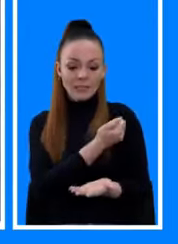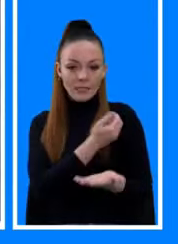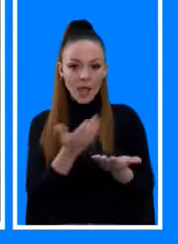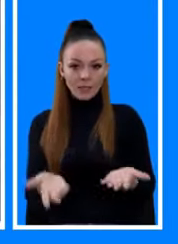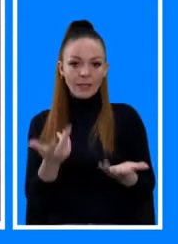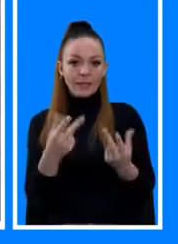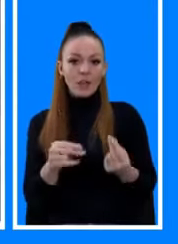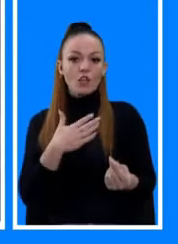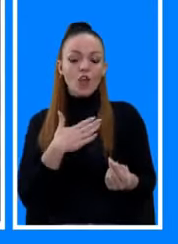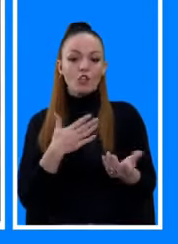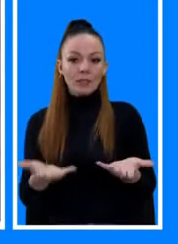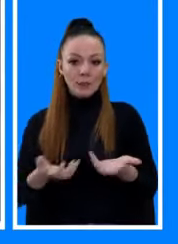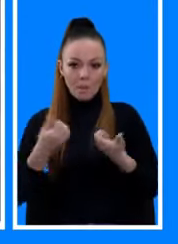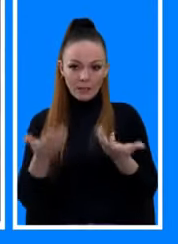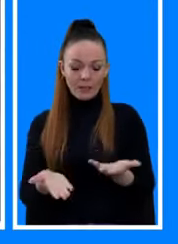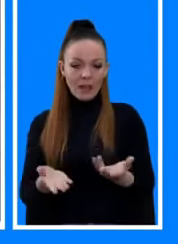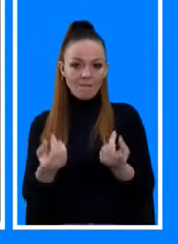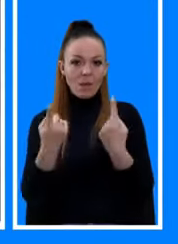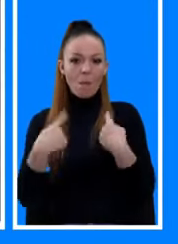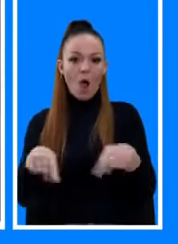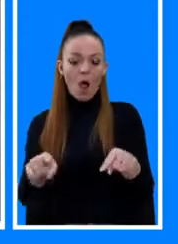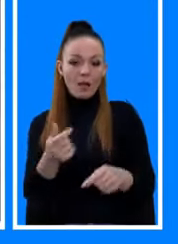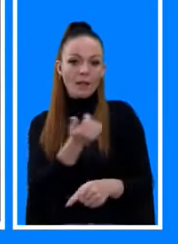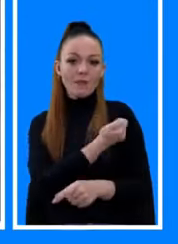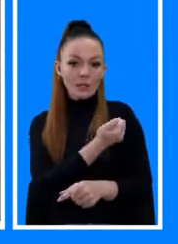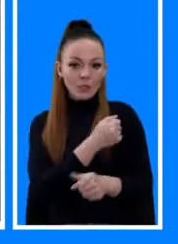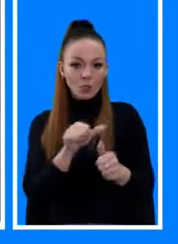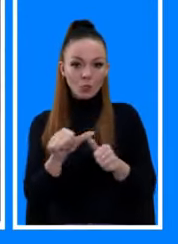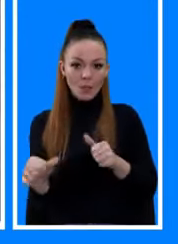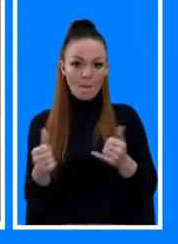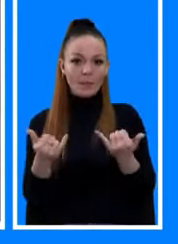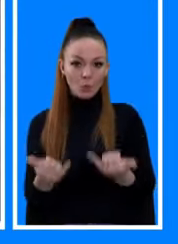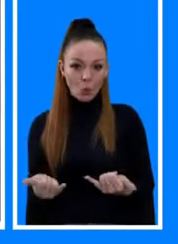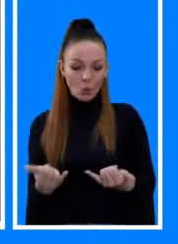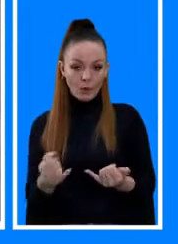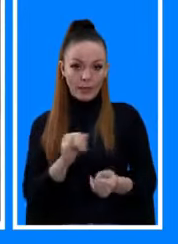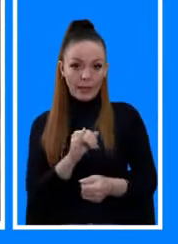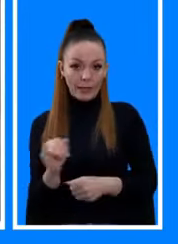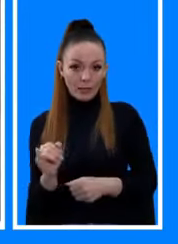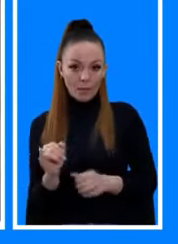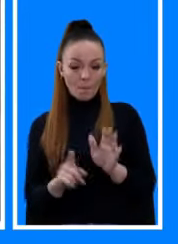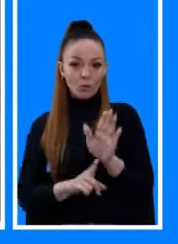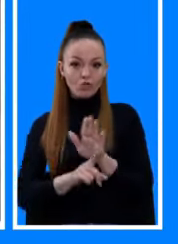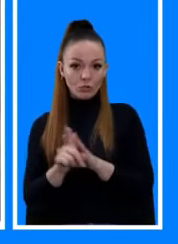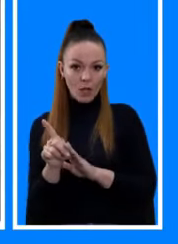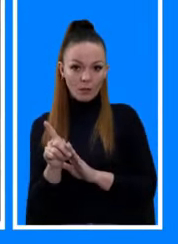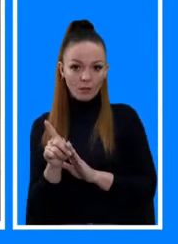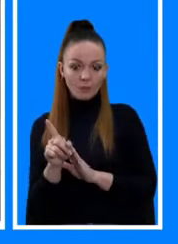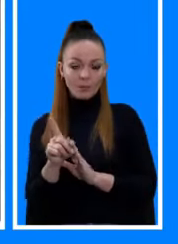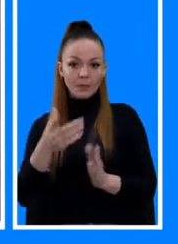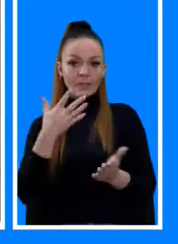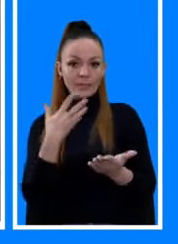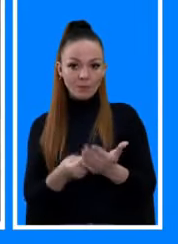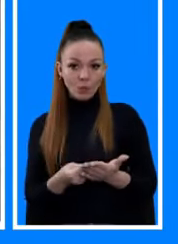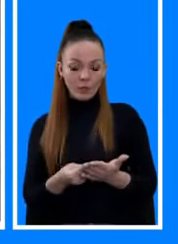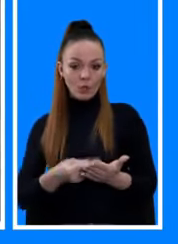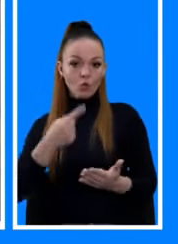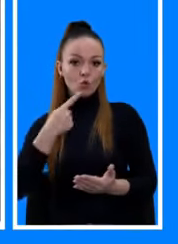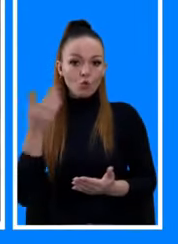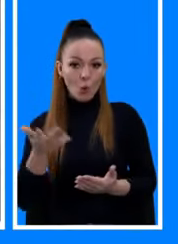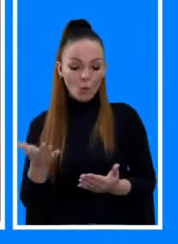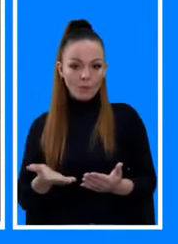наше спасіння, вимагали вакцину саме сьогодні. І починали свої доповіді,